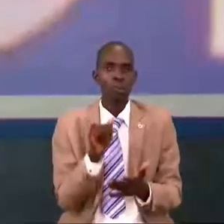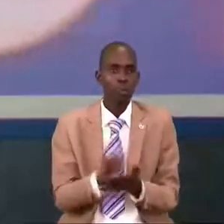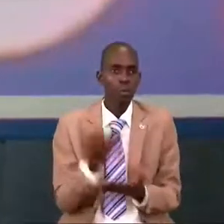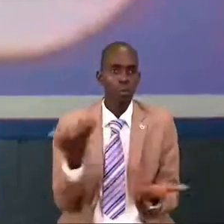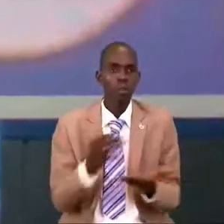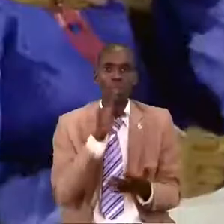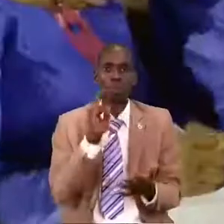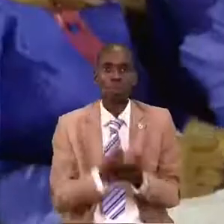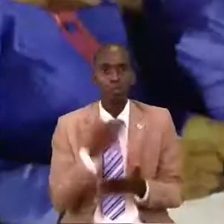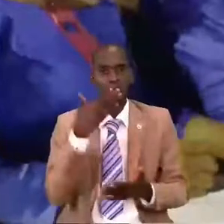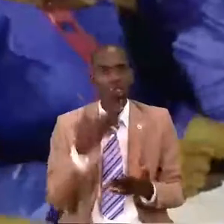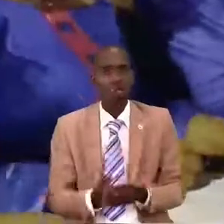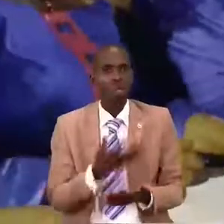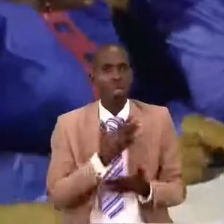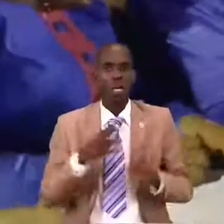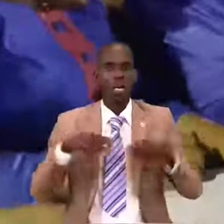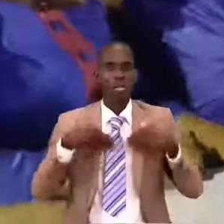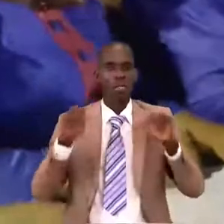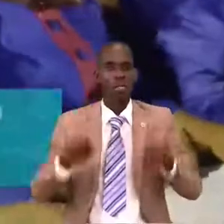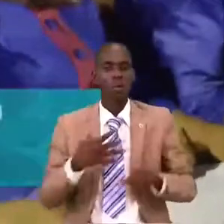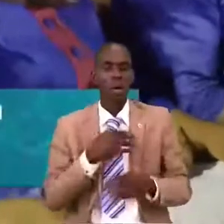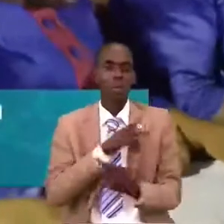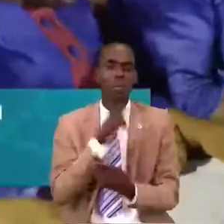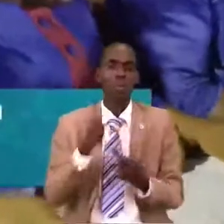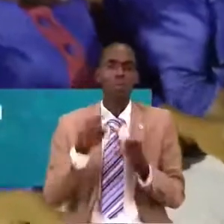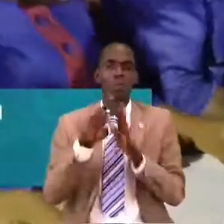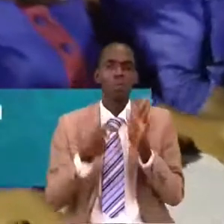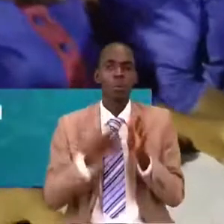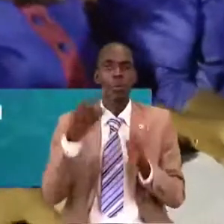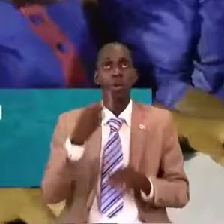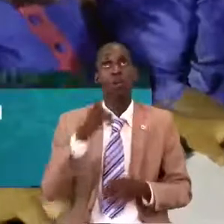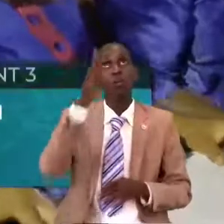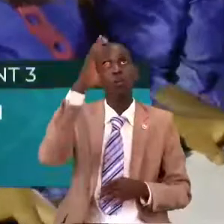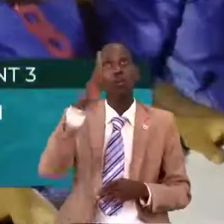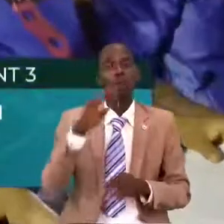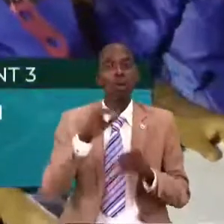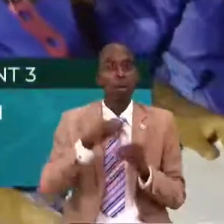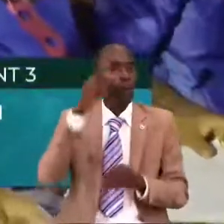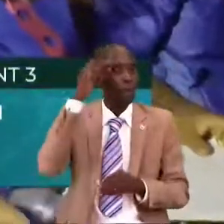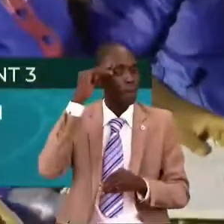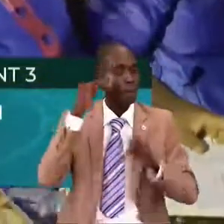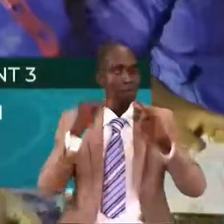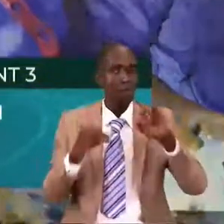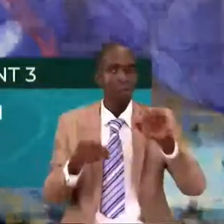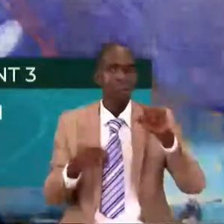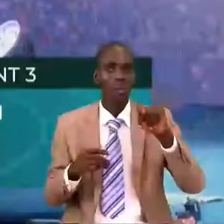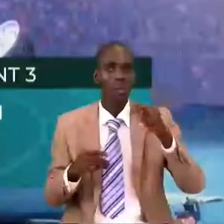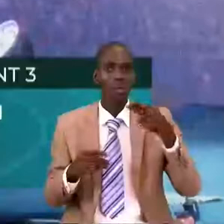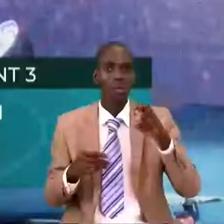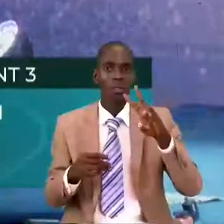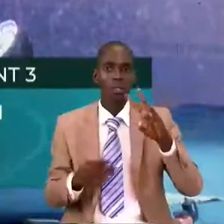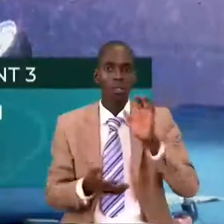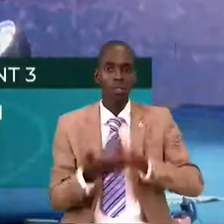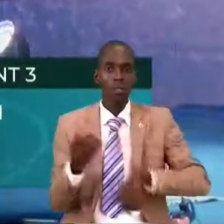Matthieu chapitre 5, verset 6. Heureux ceux qui ont faim et soif de